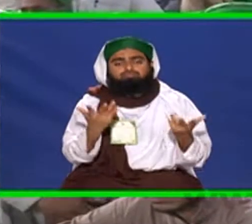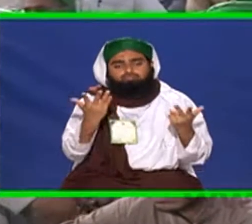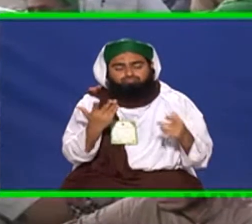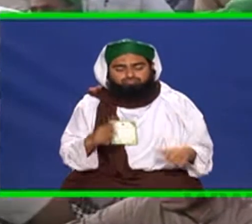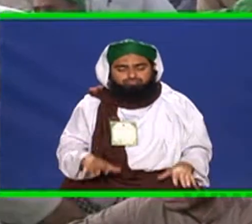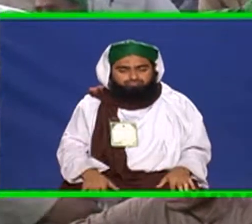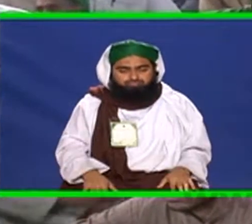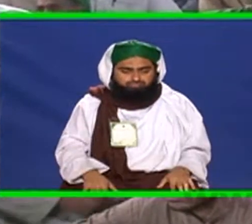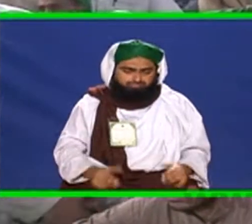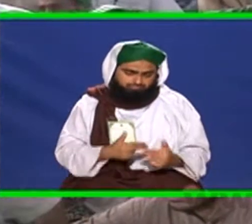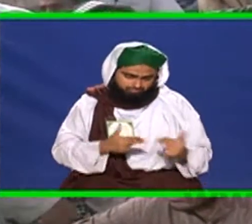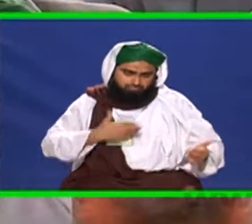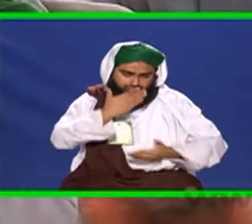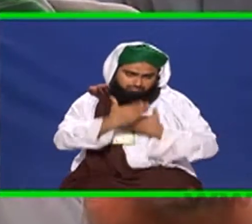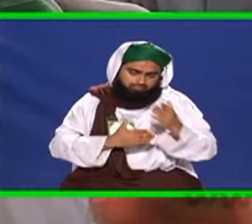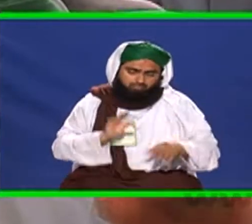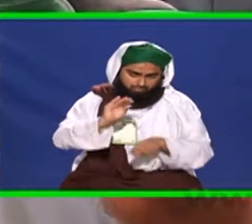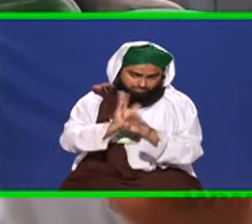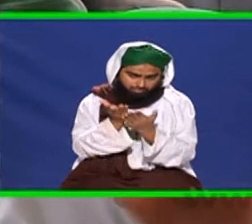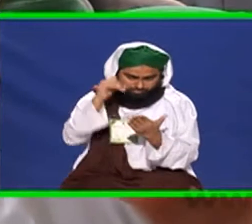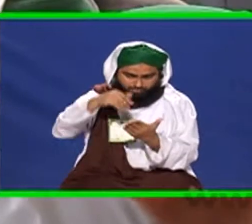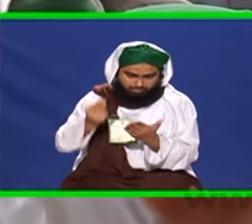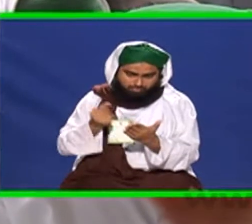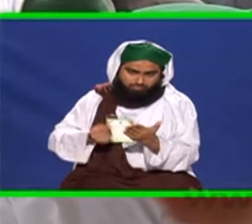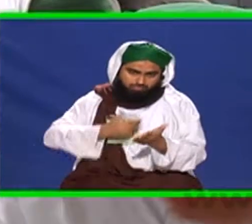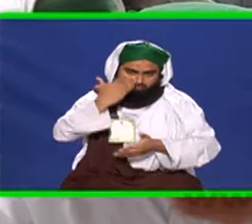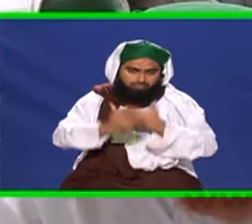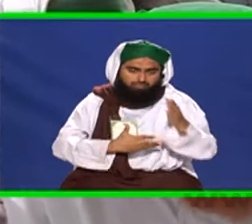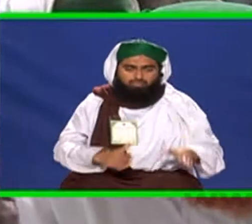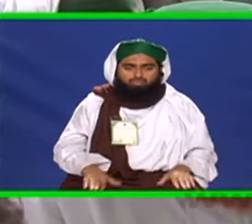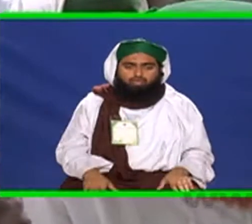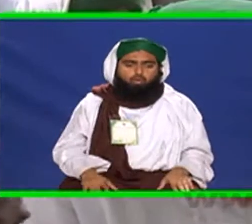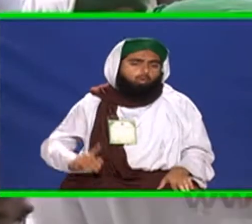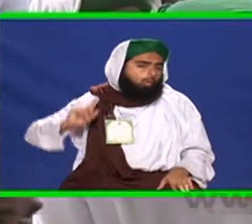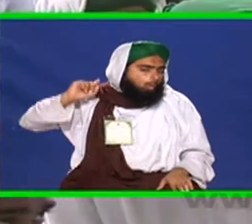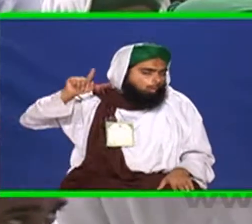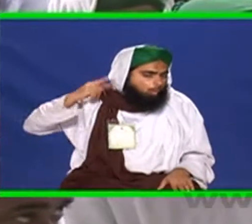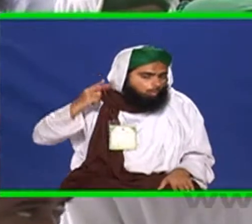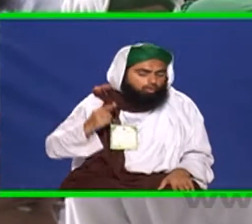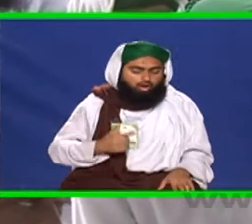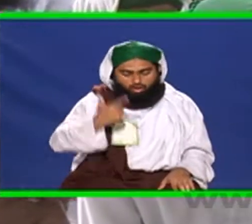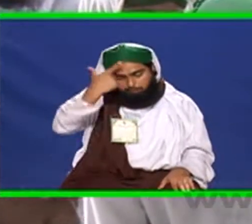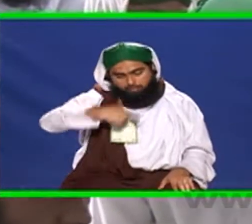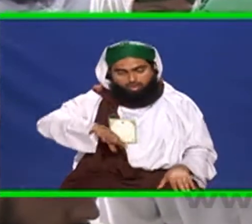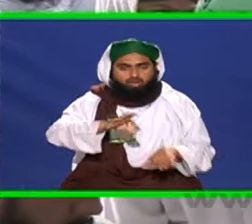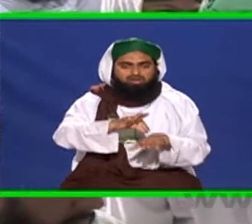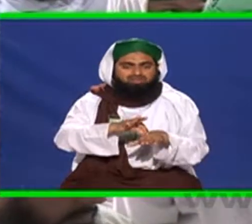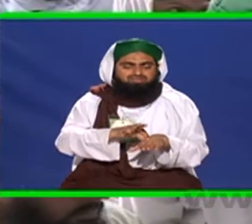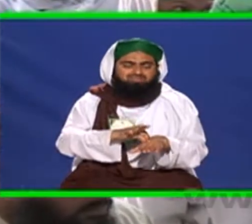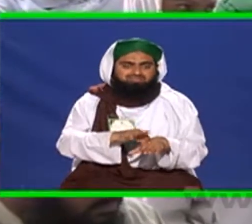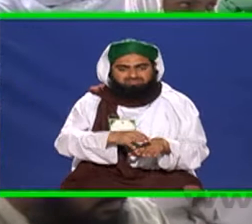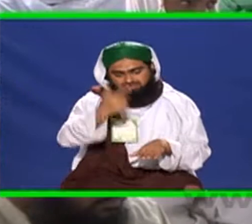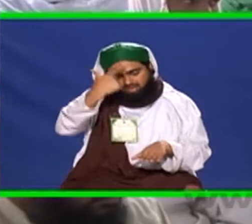پھر حدیث شریف ملی مجھے کہ غلام کے جس عضو کو، یہ آپ لوگ نوٹ